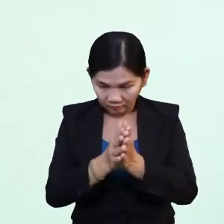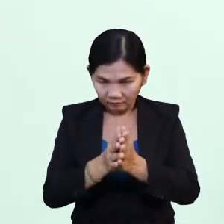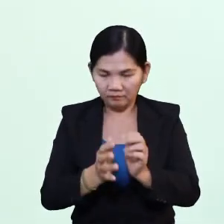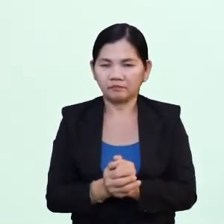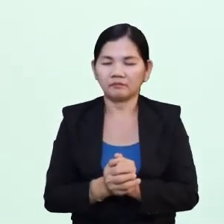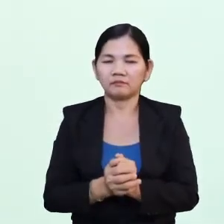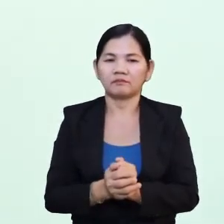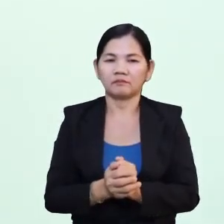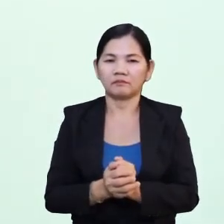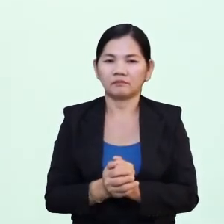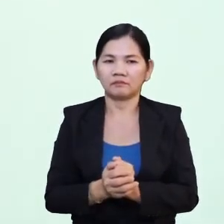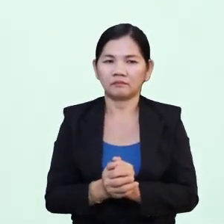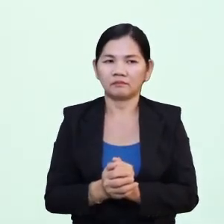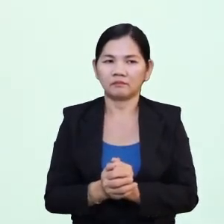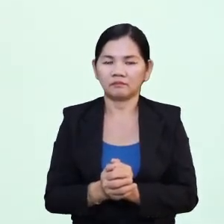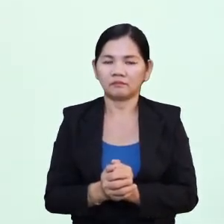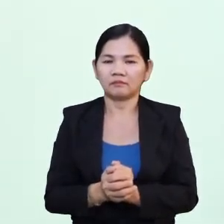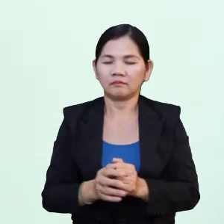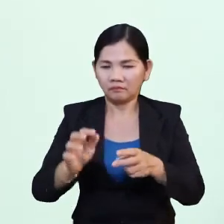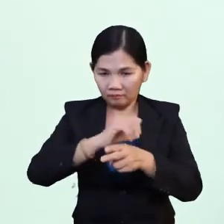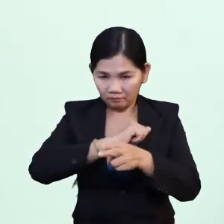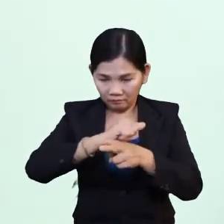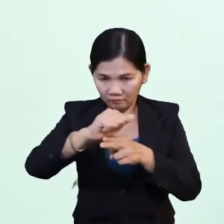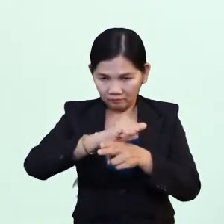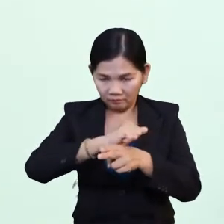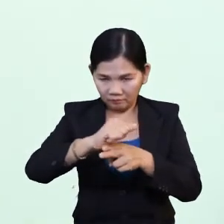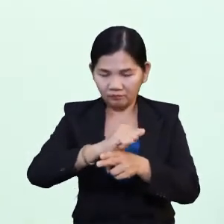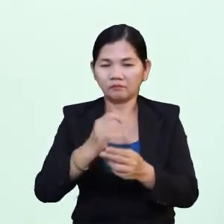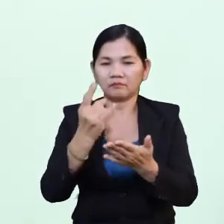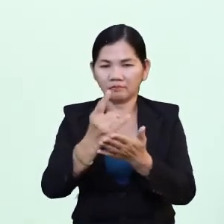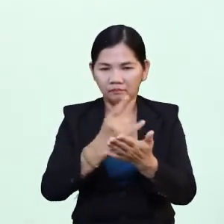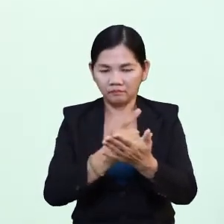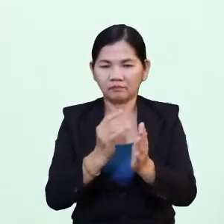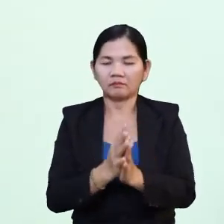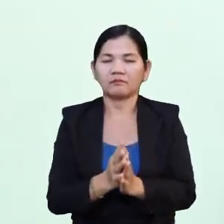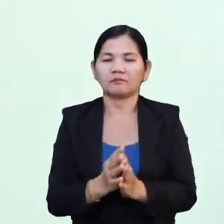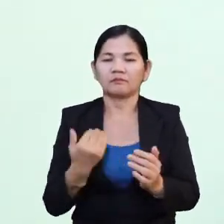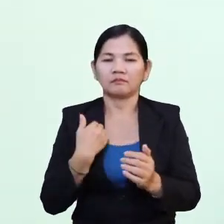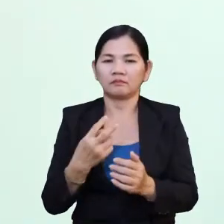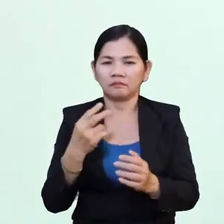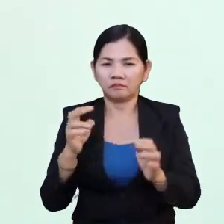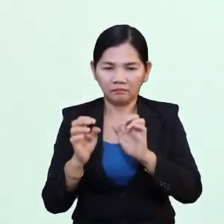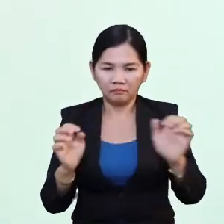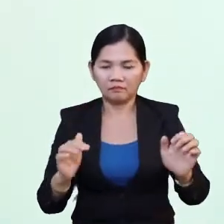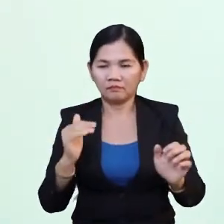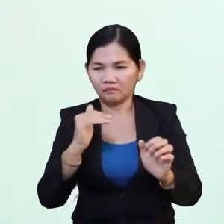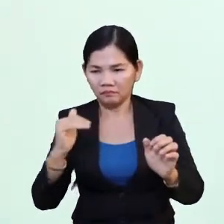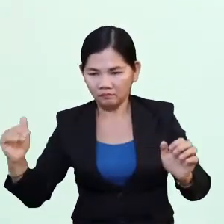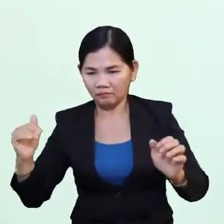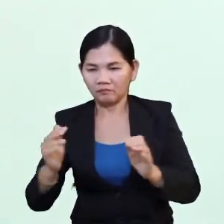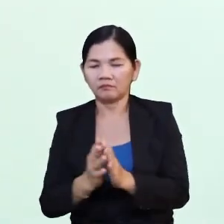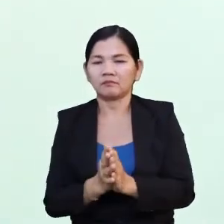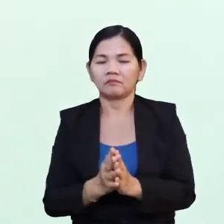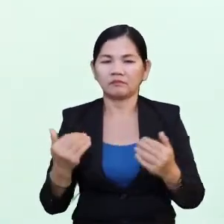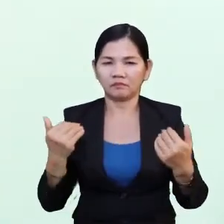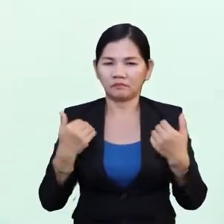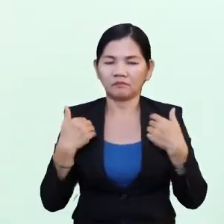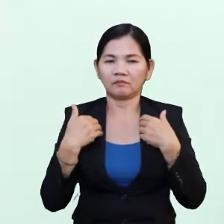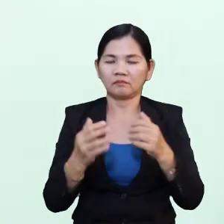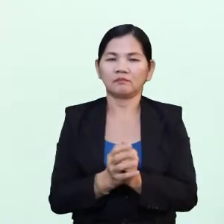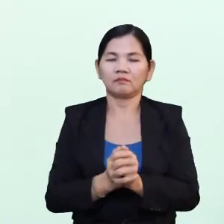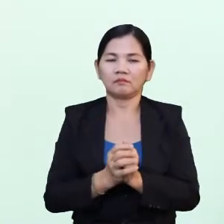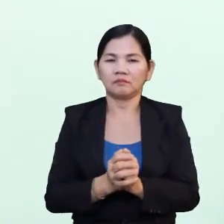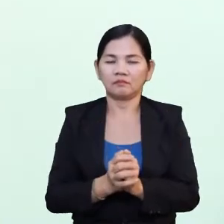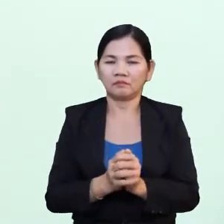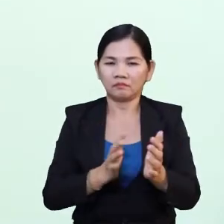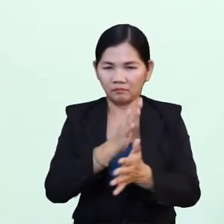ងត្រូវចាអនុវត្តតាមមេរៀនរបស់យើងបែបនេះគឺយើងមើលឆ្វេងមើលស្ដាំណាដើម្បីចាឲ្យយើងនេះ